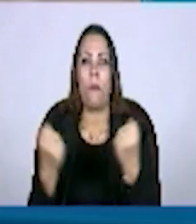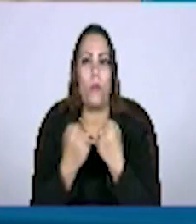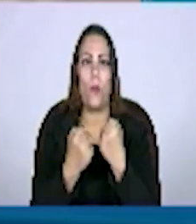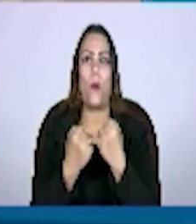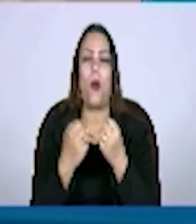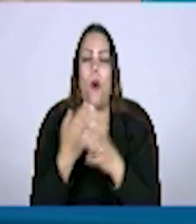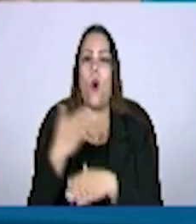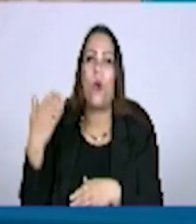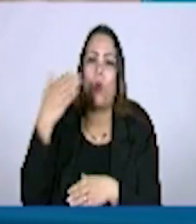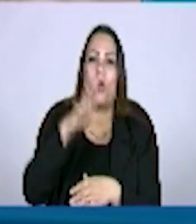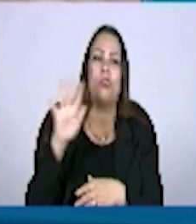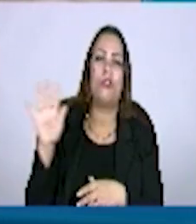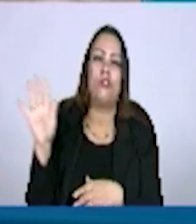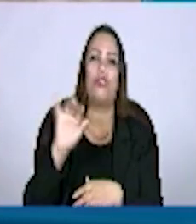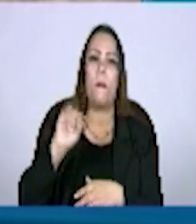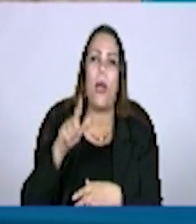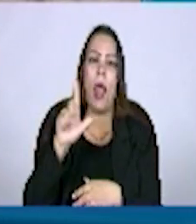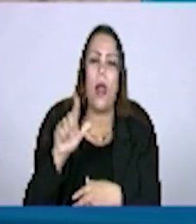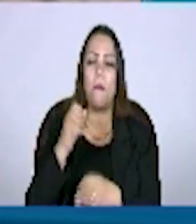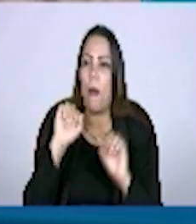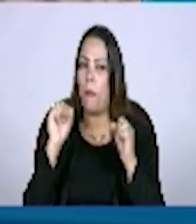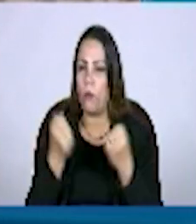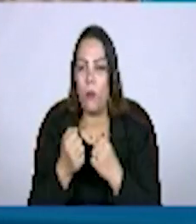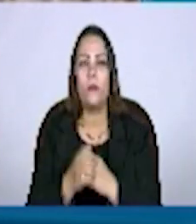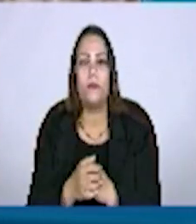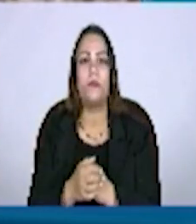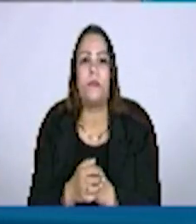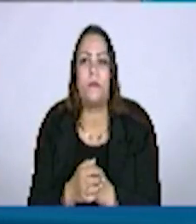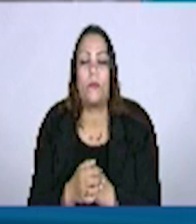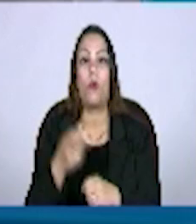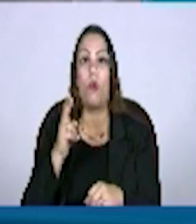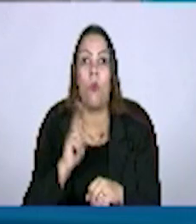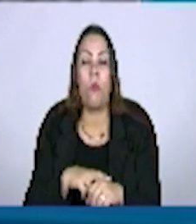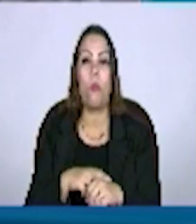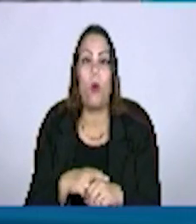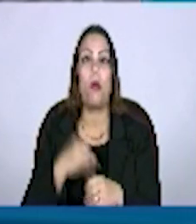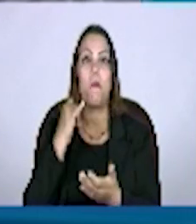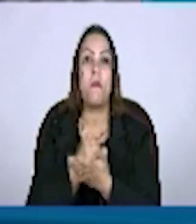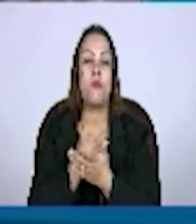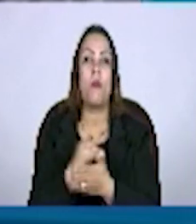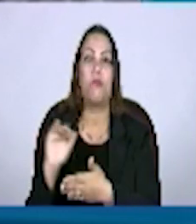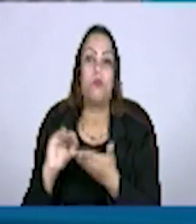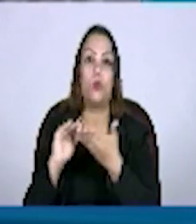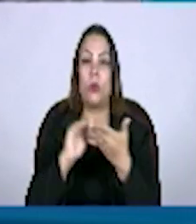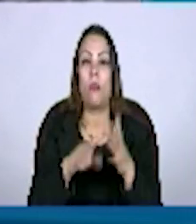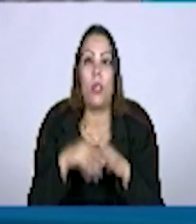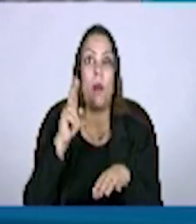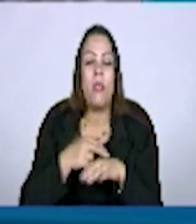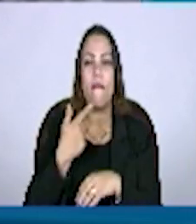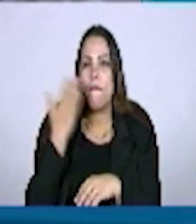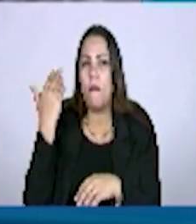تاني الشمال وال قوافل المساعدات لا تصل والانزال الجوي اللي